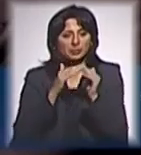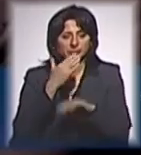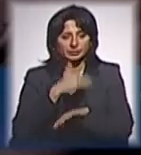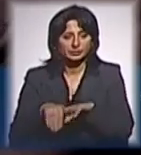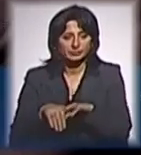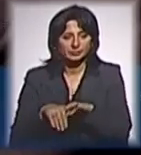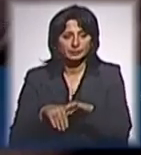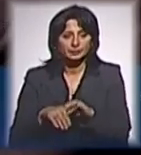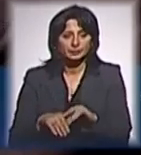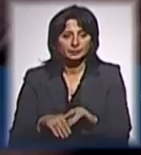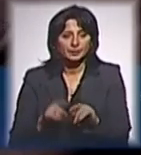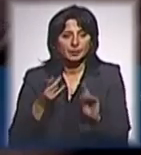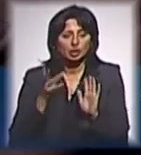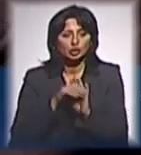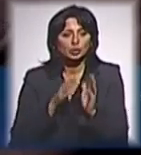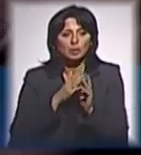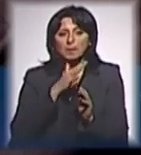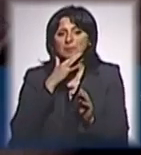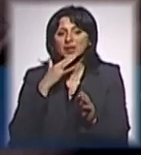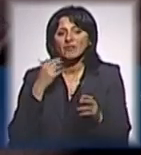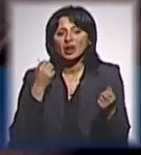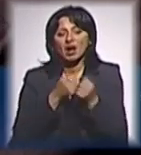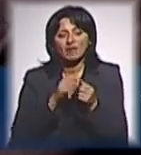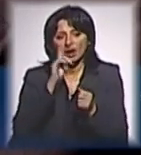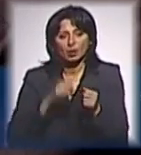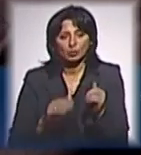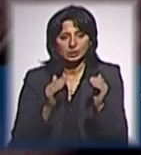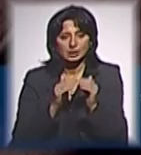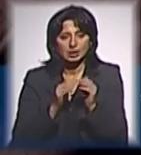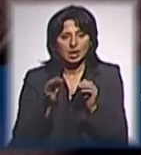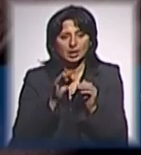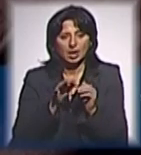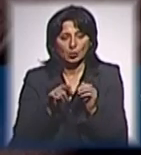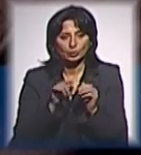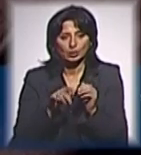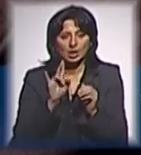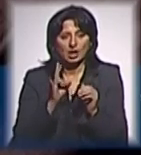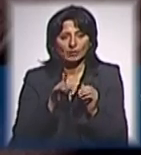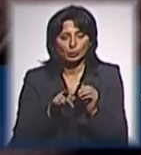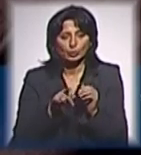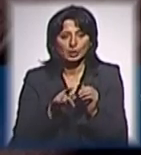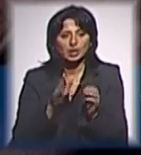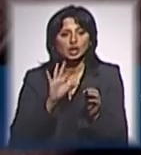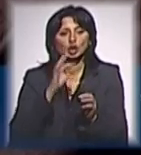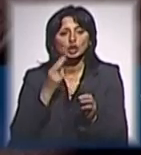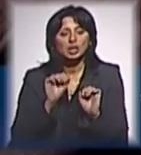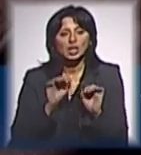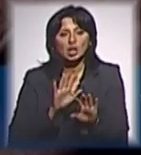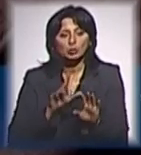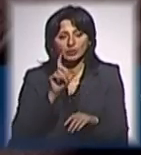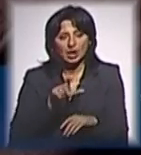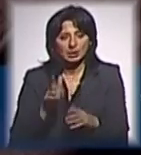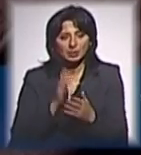უბინაოა, მათ შორის არის ბევრი ავარიული სახლი ამ რაიონში კონკრეტულად, არის სოციალურად